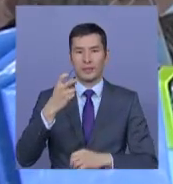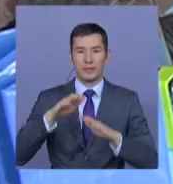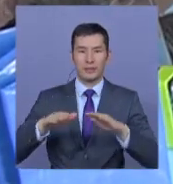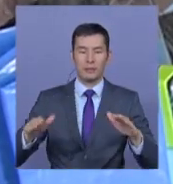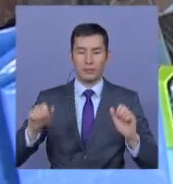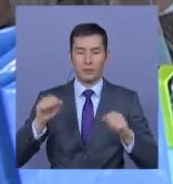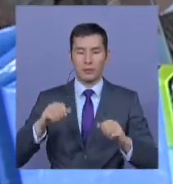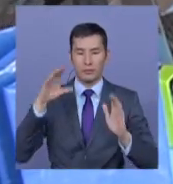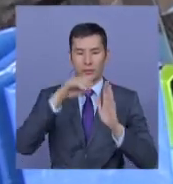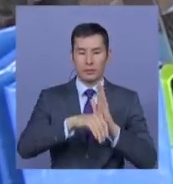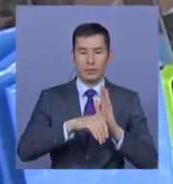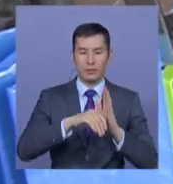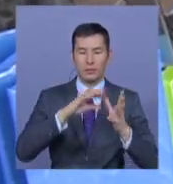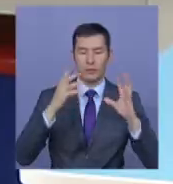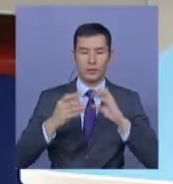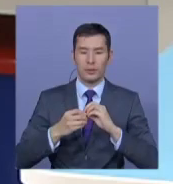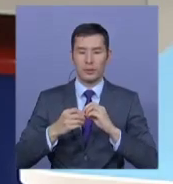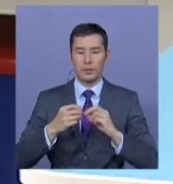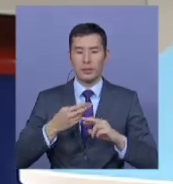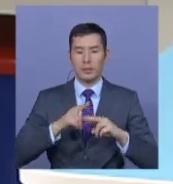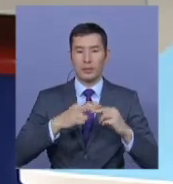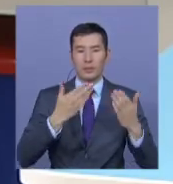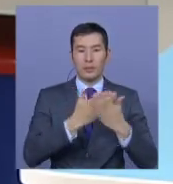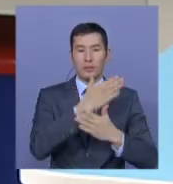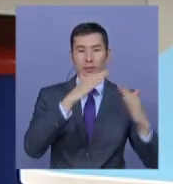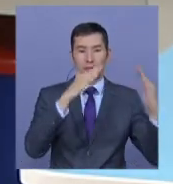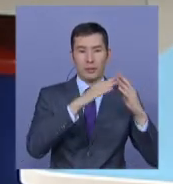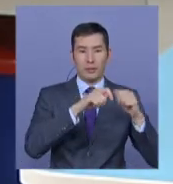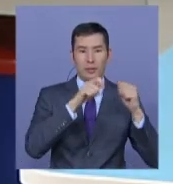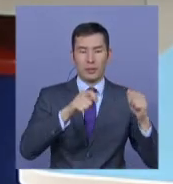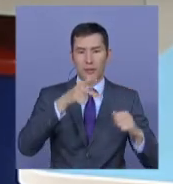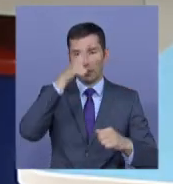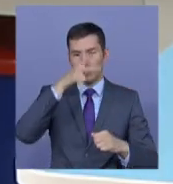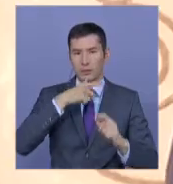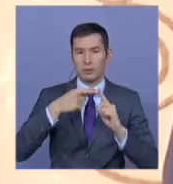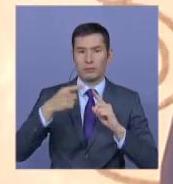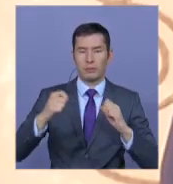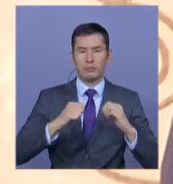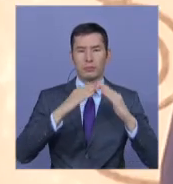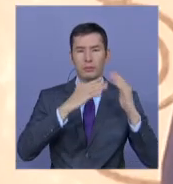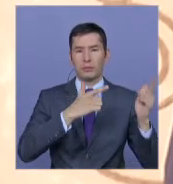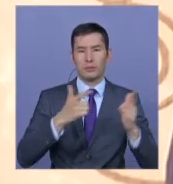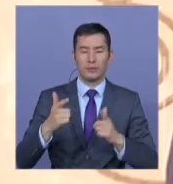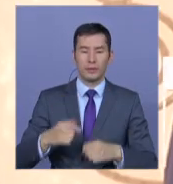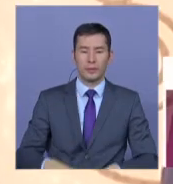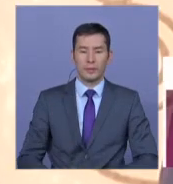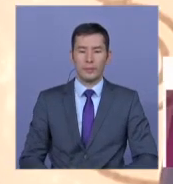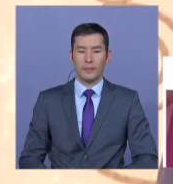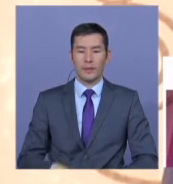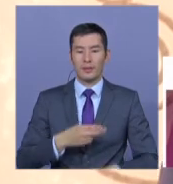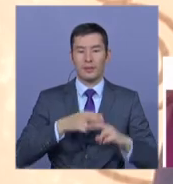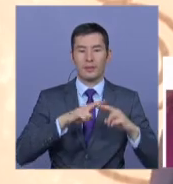отыр. Бүгін қолданысқа берілген жаңа әлеуметтік нысан айналдырған 3 айдың ішінде ашылған. 45 балаға арналған,